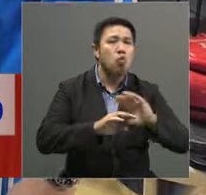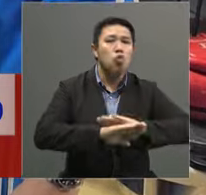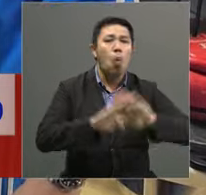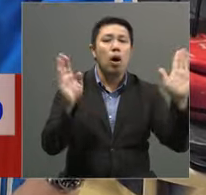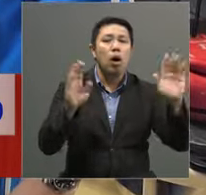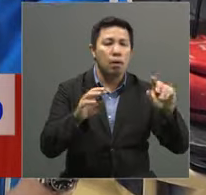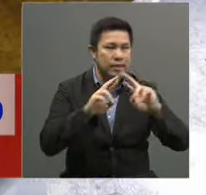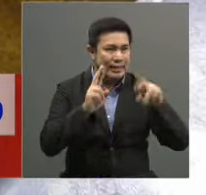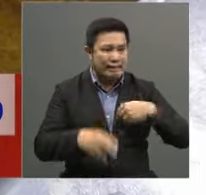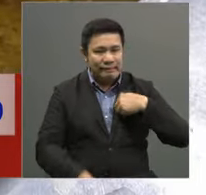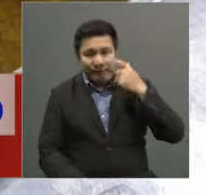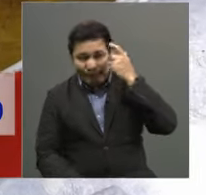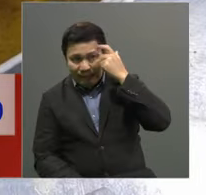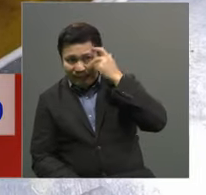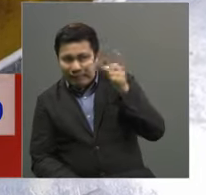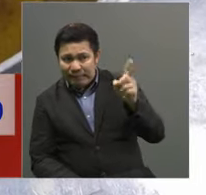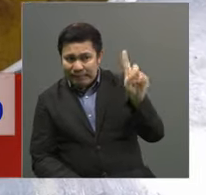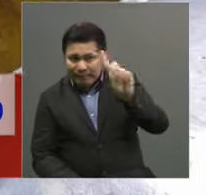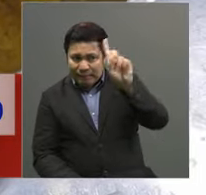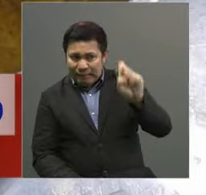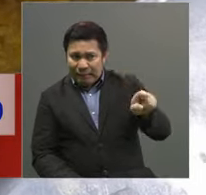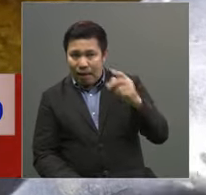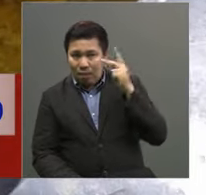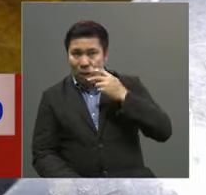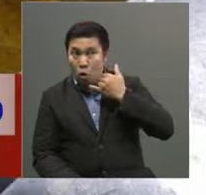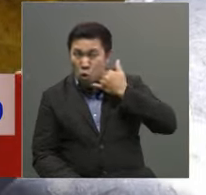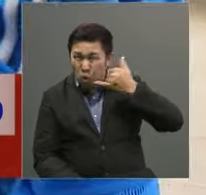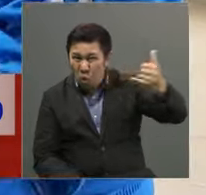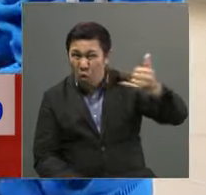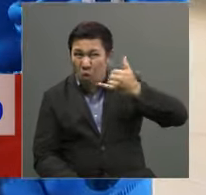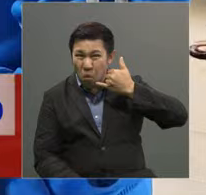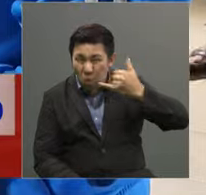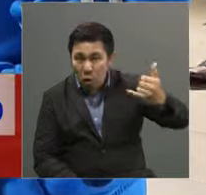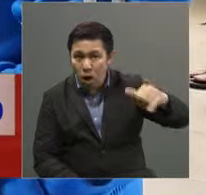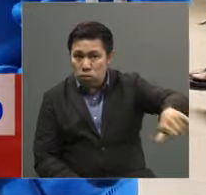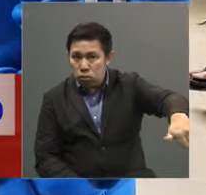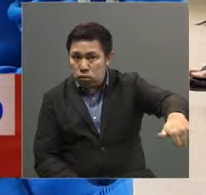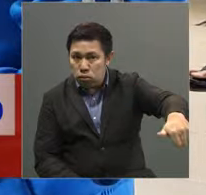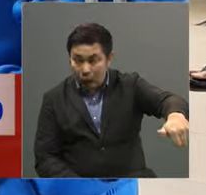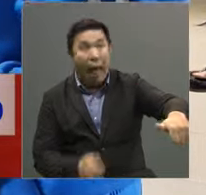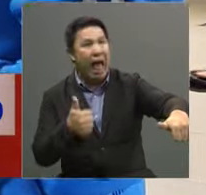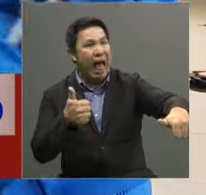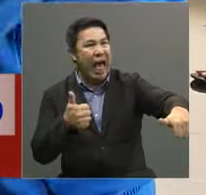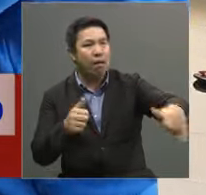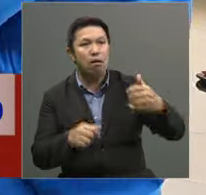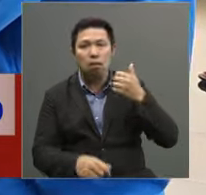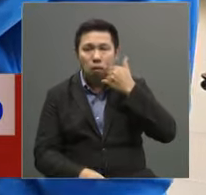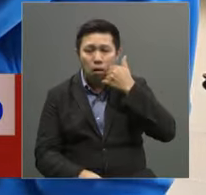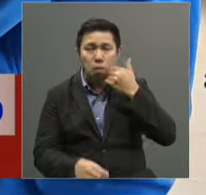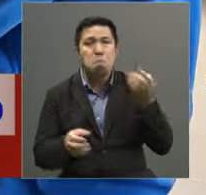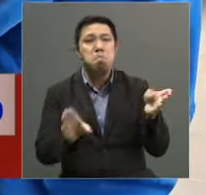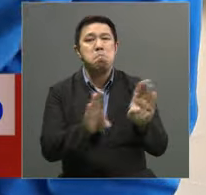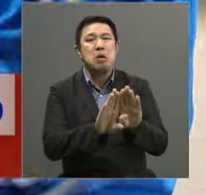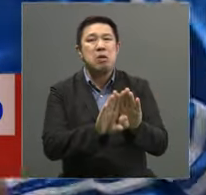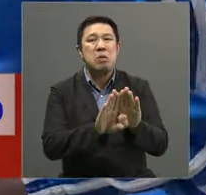มันไม่ใช่ะมันน่าจะมีความผิดปกติอะไรโทรไปด้วยนะแรกๆโทรติดสักพักไม่รับสายหนักกว่านั้นปิดเครื่องหนี